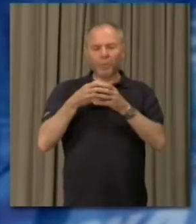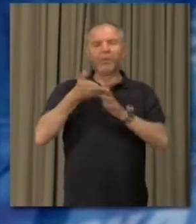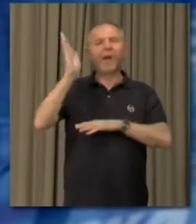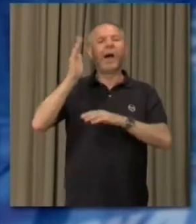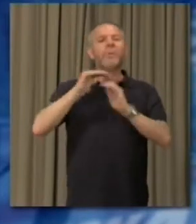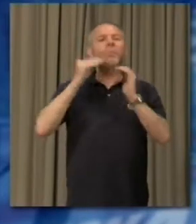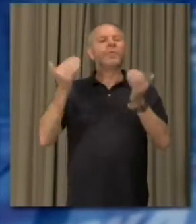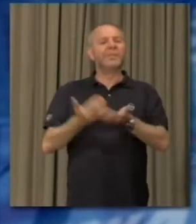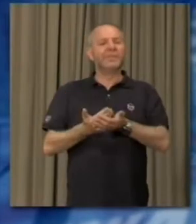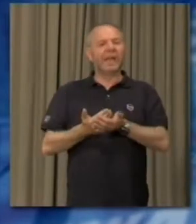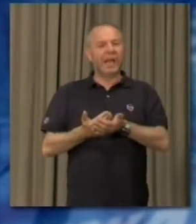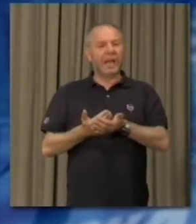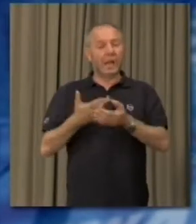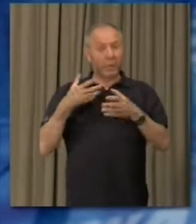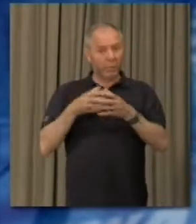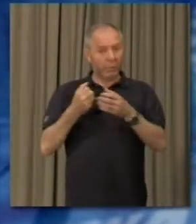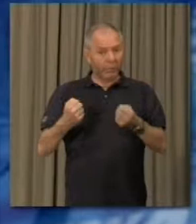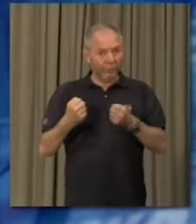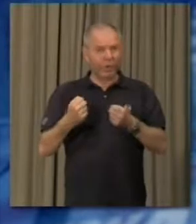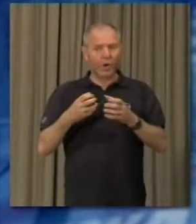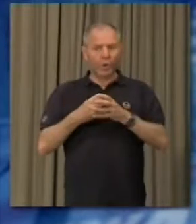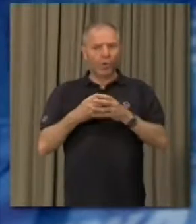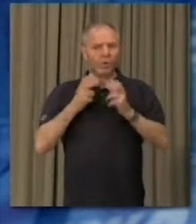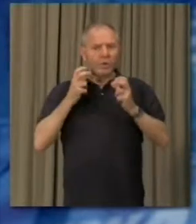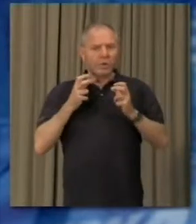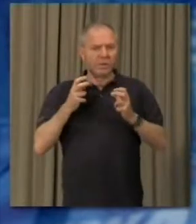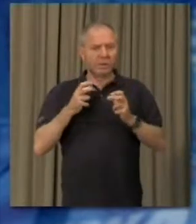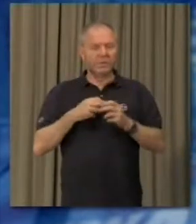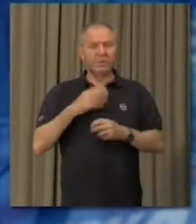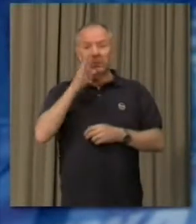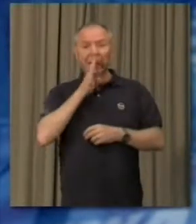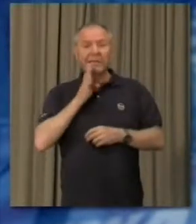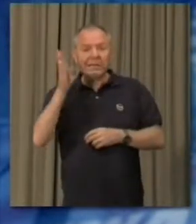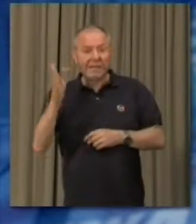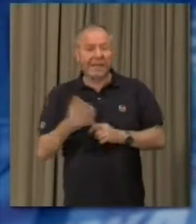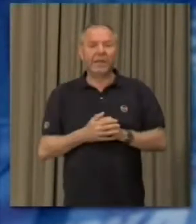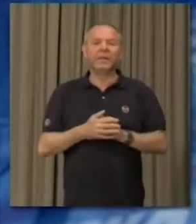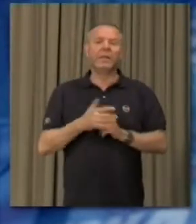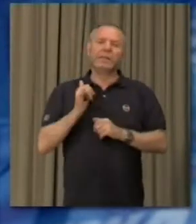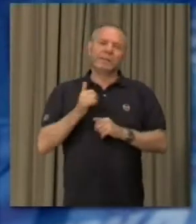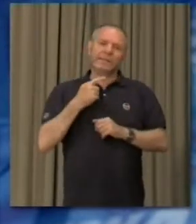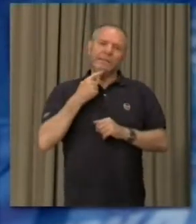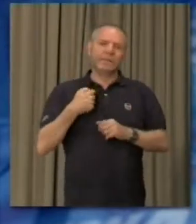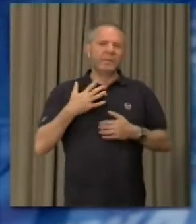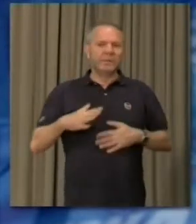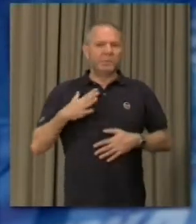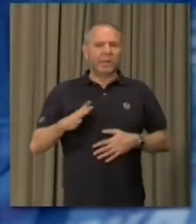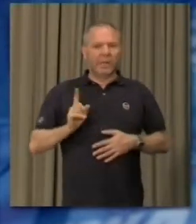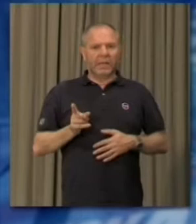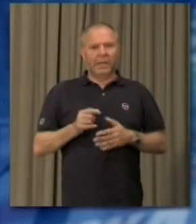attaccato alla maglia azzurra. Cosa possiamo aspettarci? Cosa vi aspettate dall'avventura brasiliana? Beh, ci aspettiamo